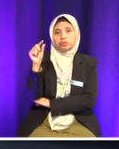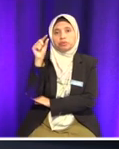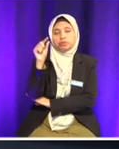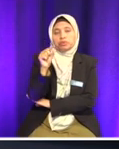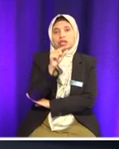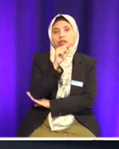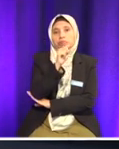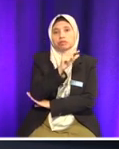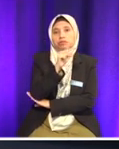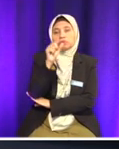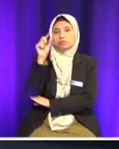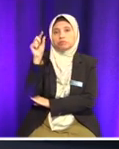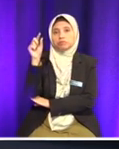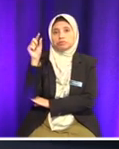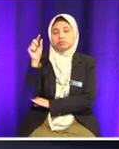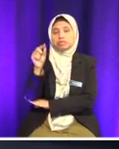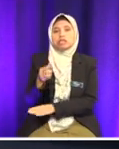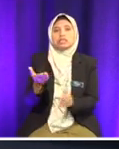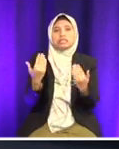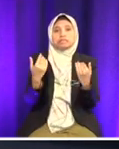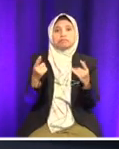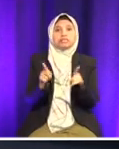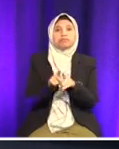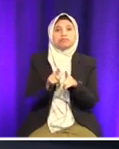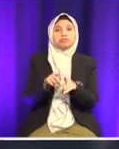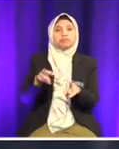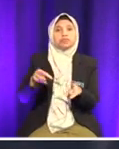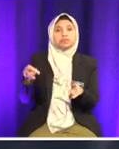Allahu akbar jawab sama-sama